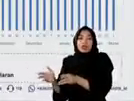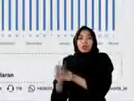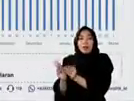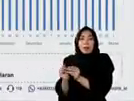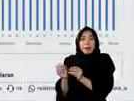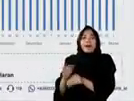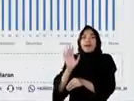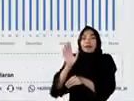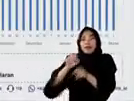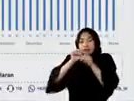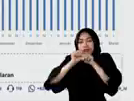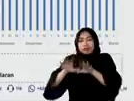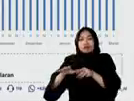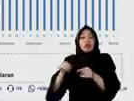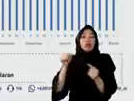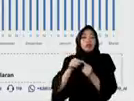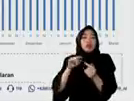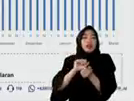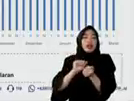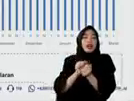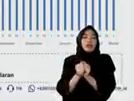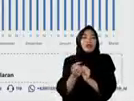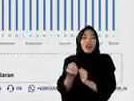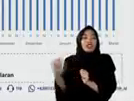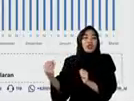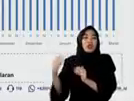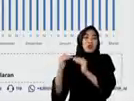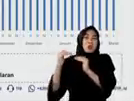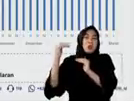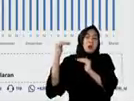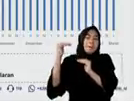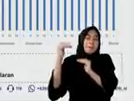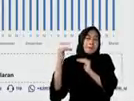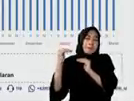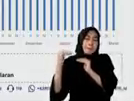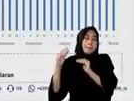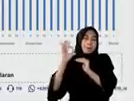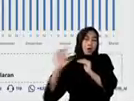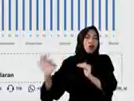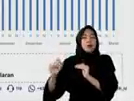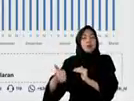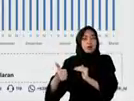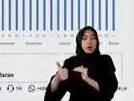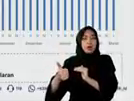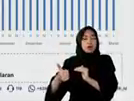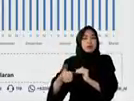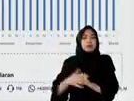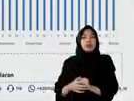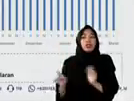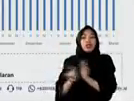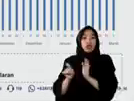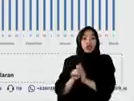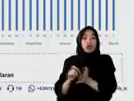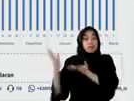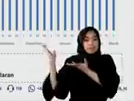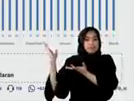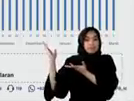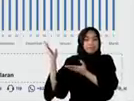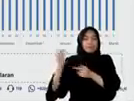baik agar kasus aktif ini dapat berkurang hingga tidak ada sama sekali. Seperti yang terlihat pada